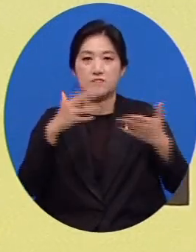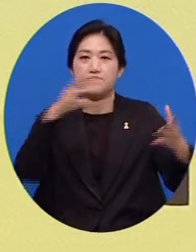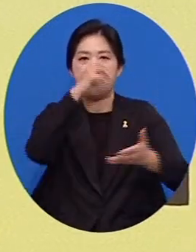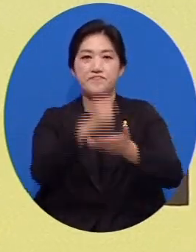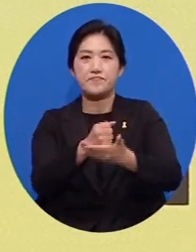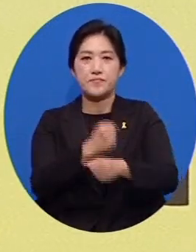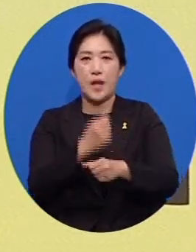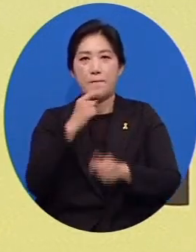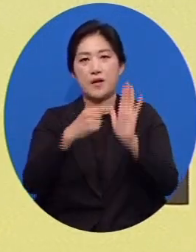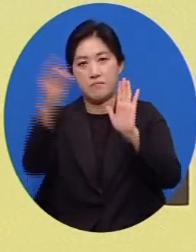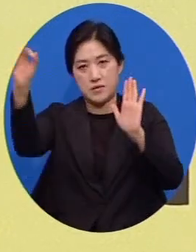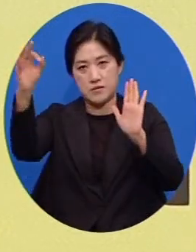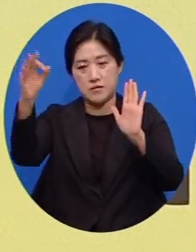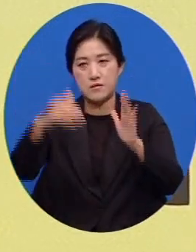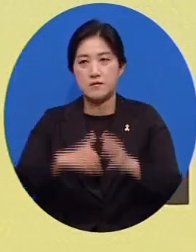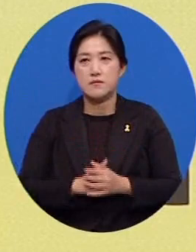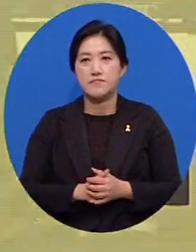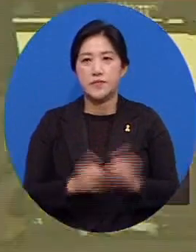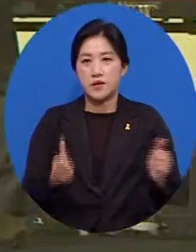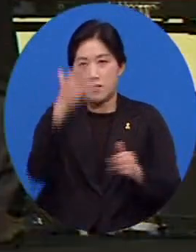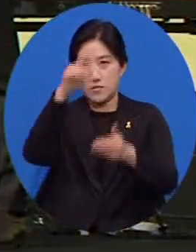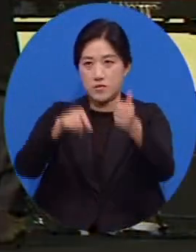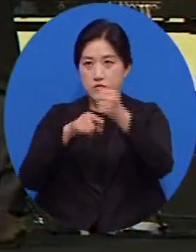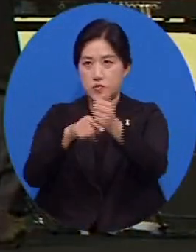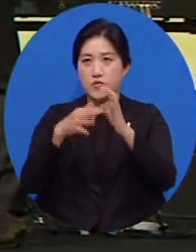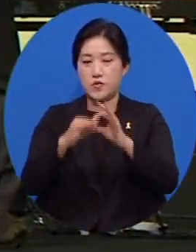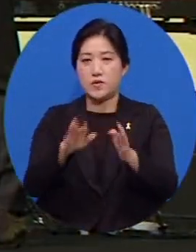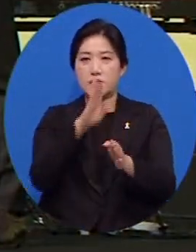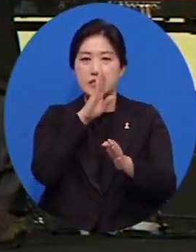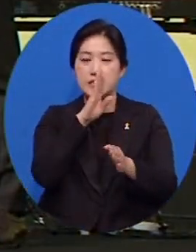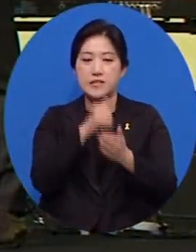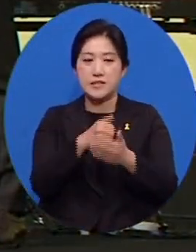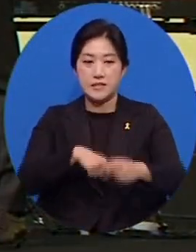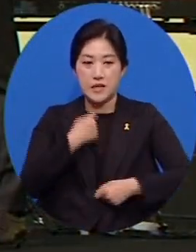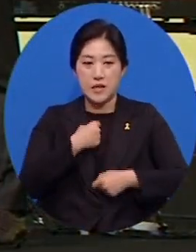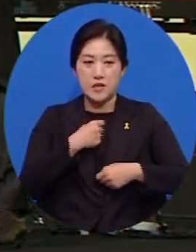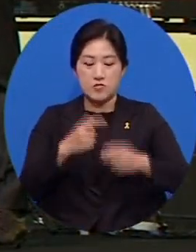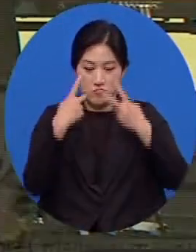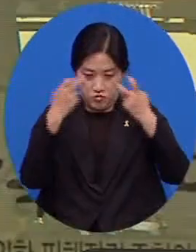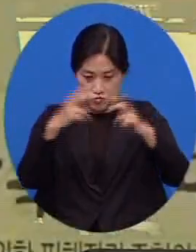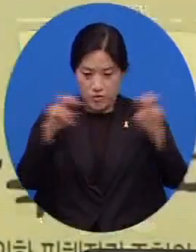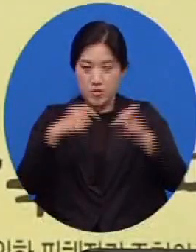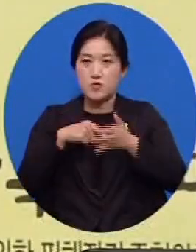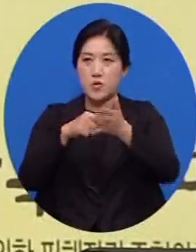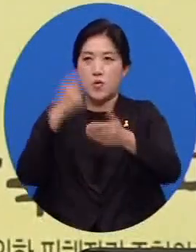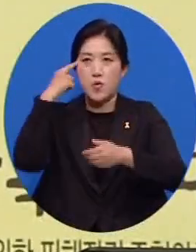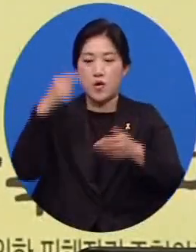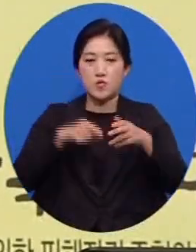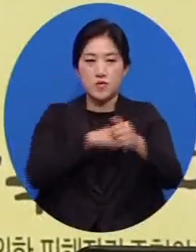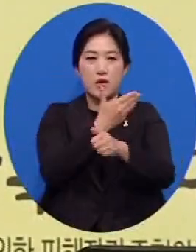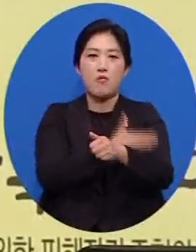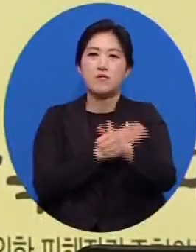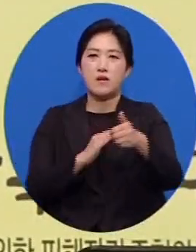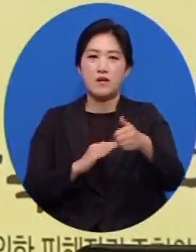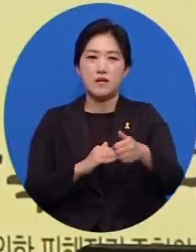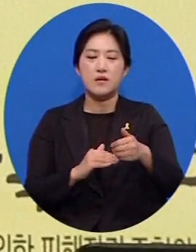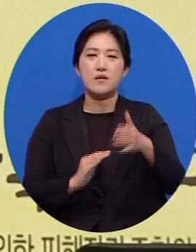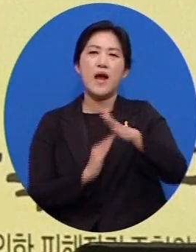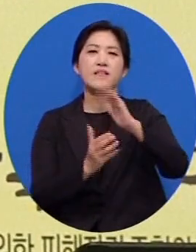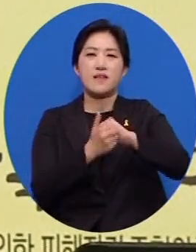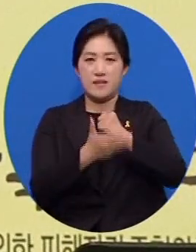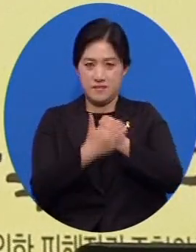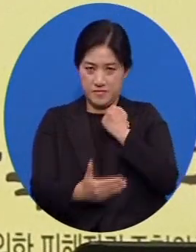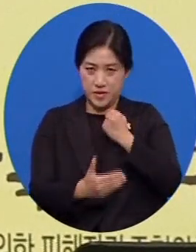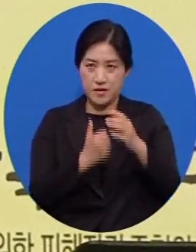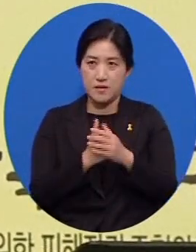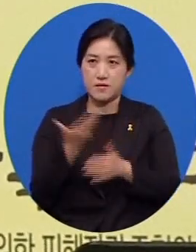진상규명이라 할 수 있습니다. 검찰 수사를 통한 진상규명을 요구했던 이유는 조사 권한의 한계 때문이었습니다.